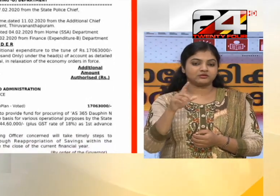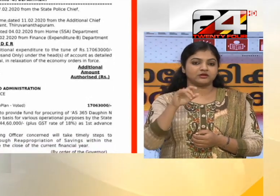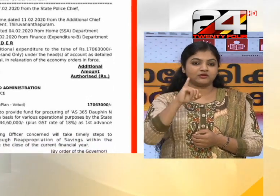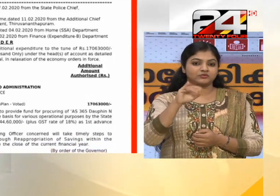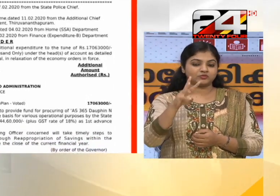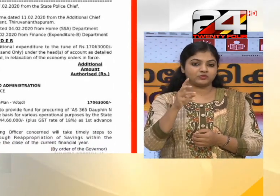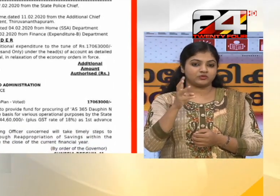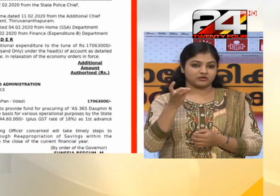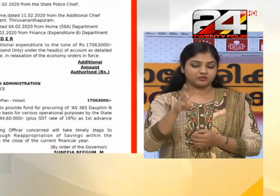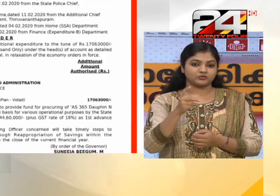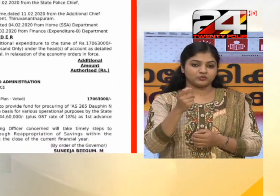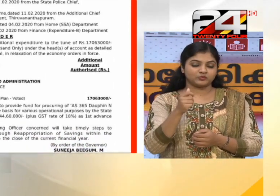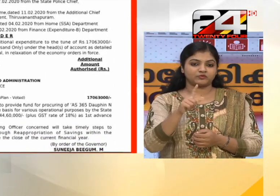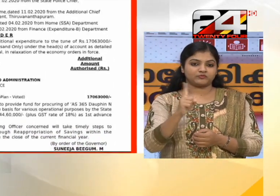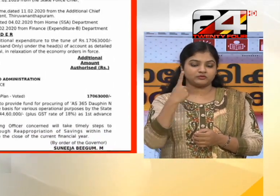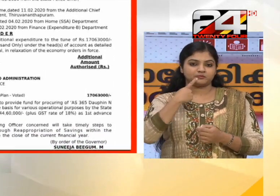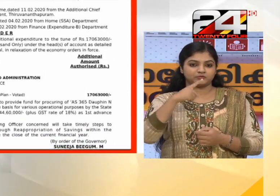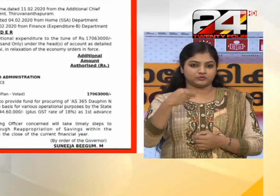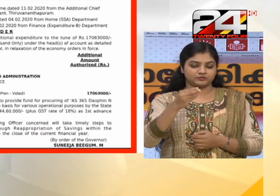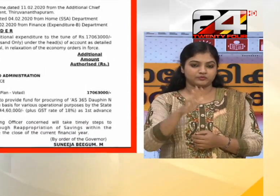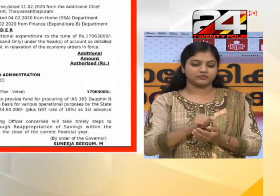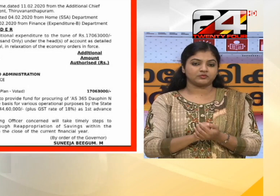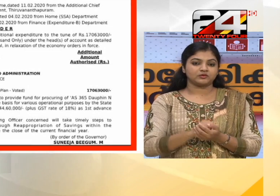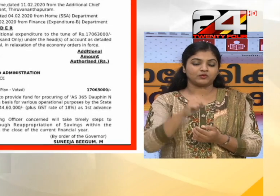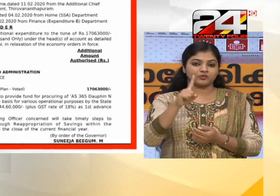1,70,63,000 രൂപ പ്രാഥമികമായി അനുവദിച്ചിട്ടുമുണ്ട്.